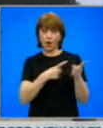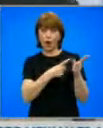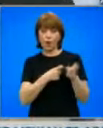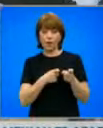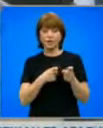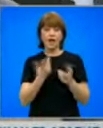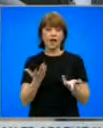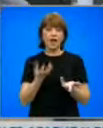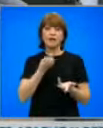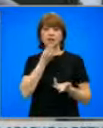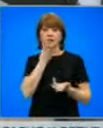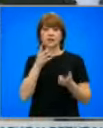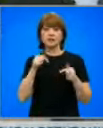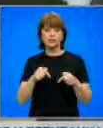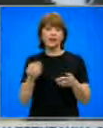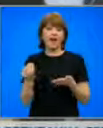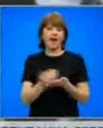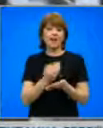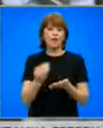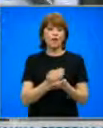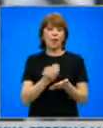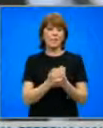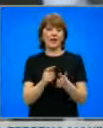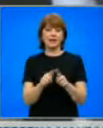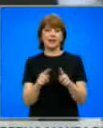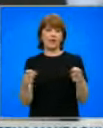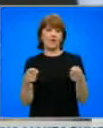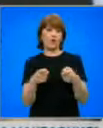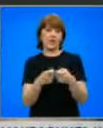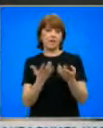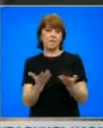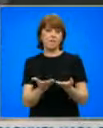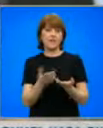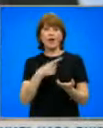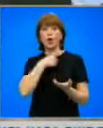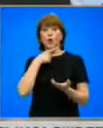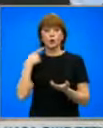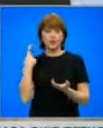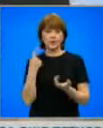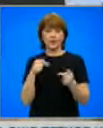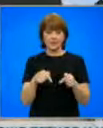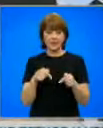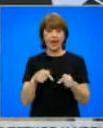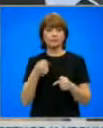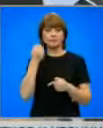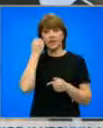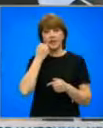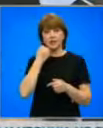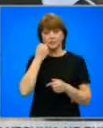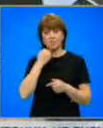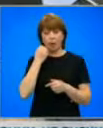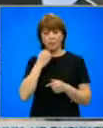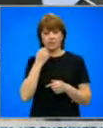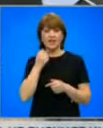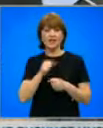така се случва войната на икономиките в момента. А Русия в този момент използва целия си лост, за